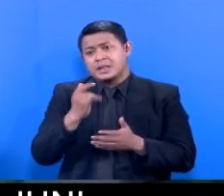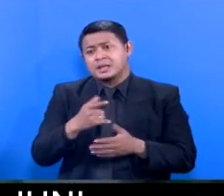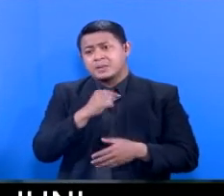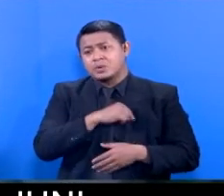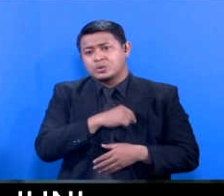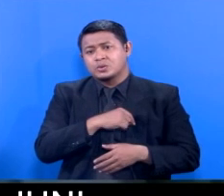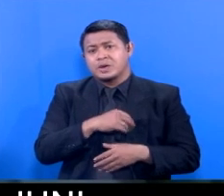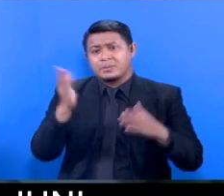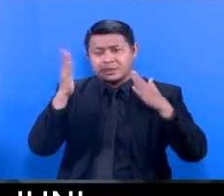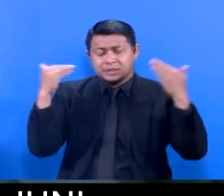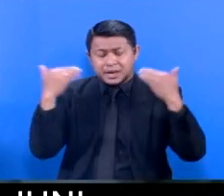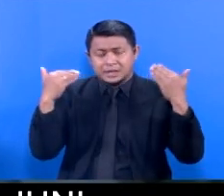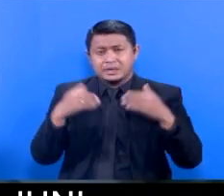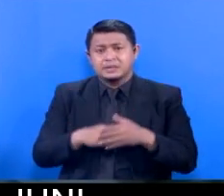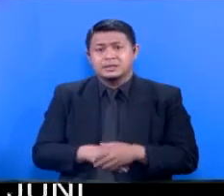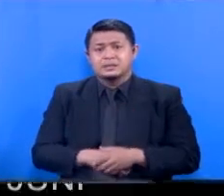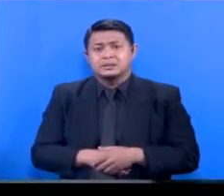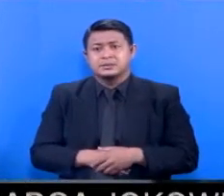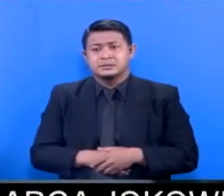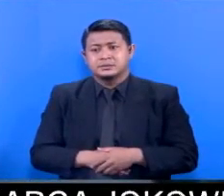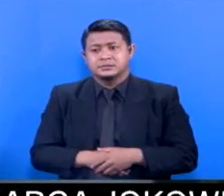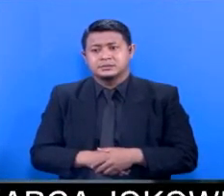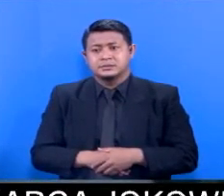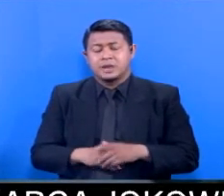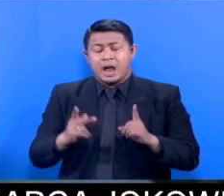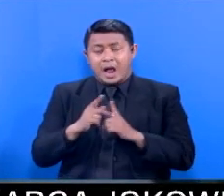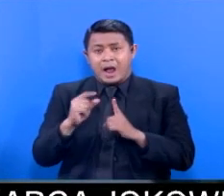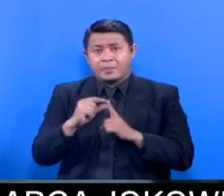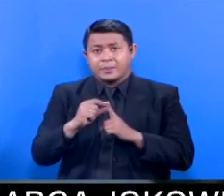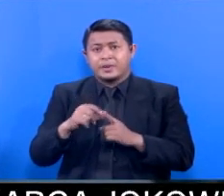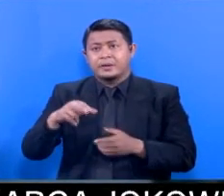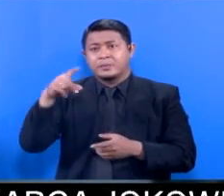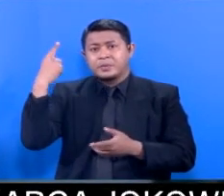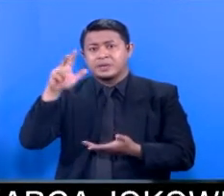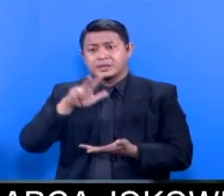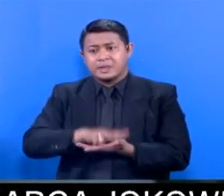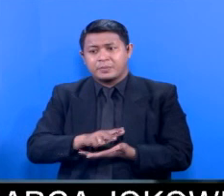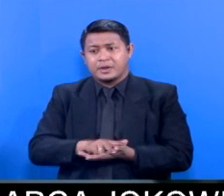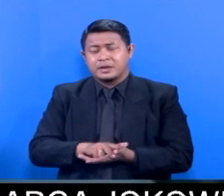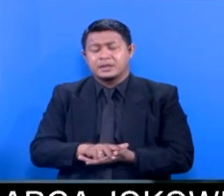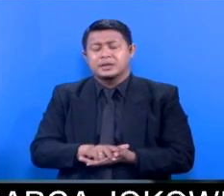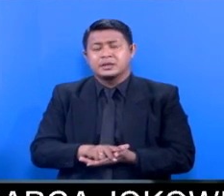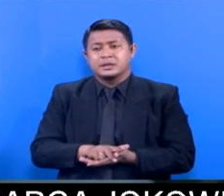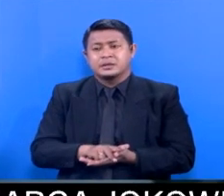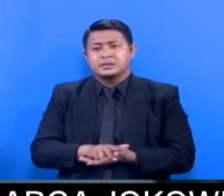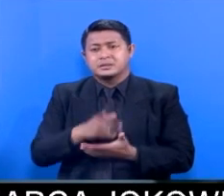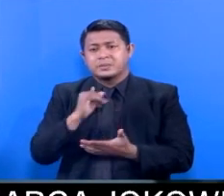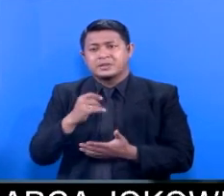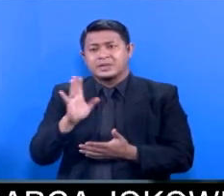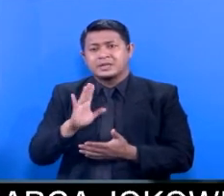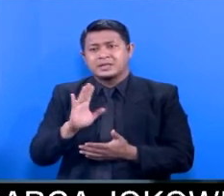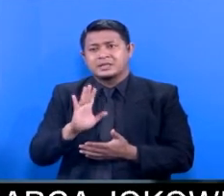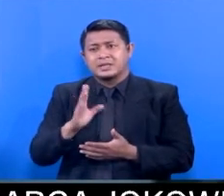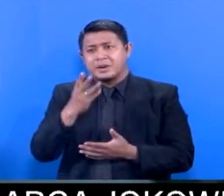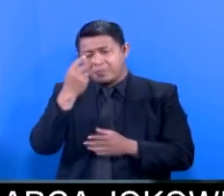petani Saya tegaskan tidak akan ada PP yang ditetapkan oleh pemerintah itu memunggungi petani jadi pada saat itu HPP